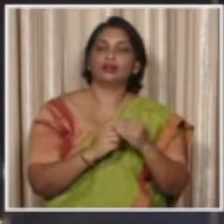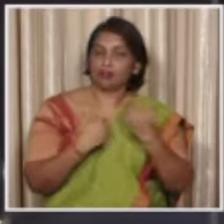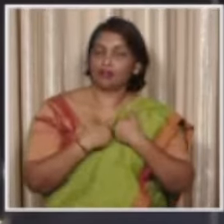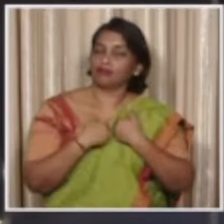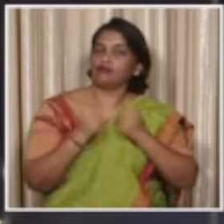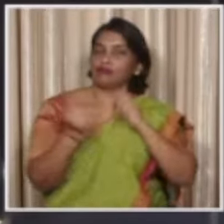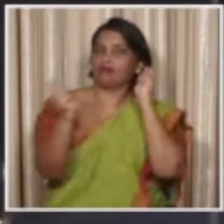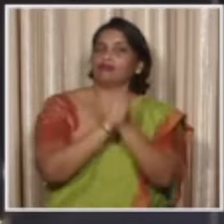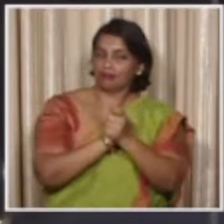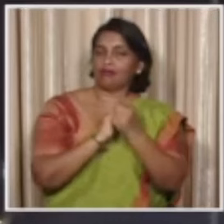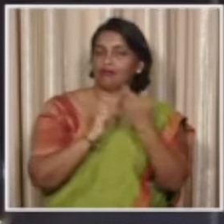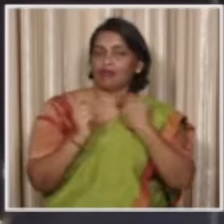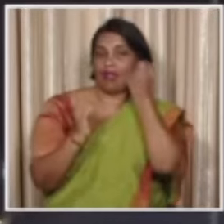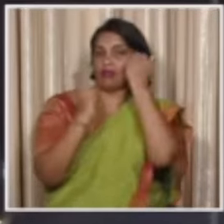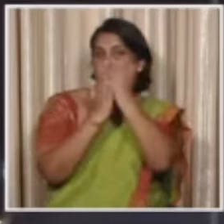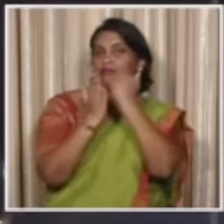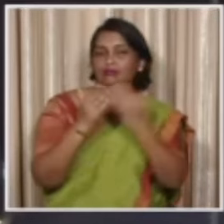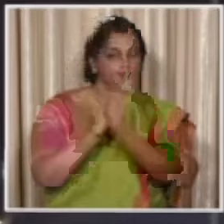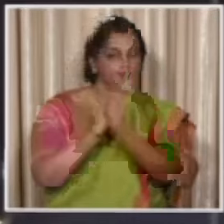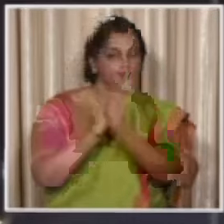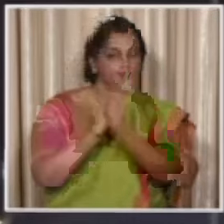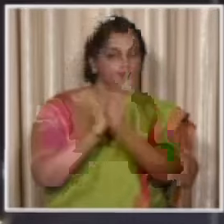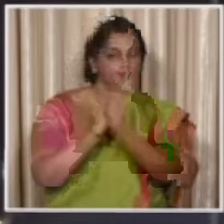ගෝයින් ටු ඇමෙන් දිස් ඇග්‍රීමන්ට්